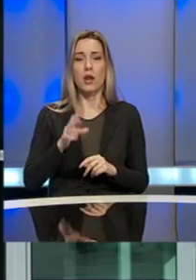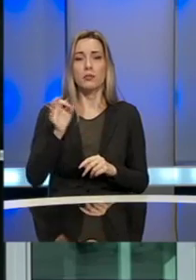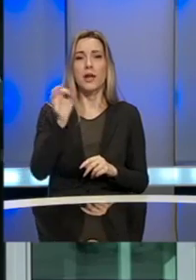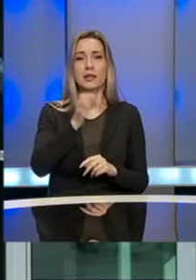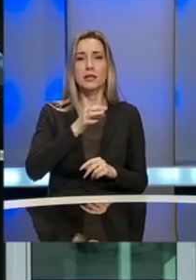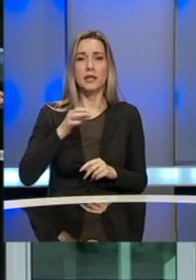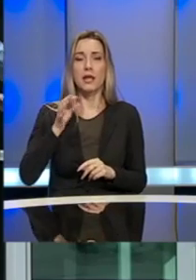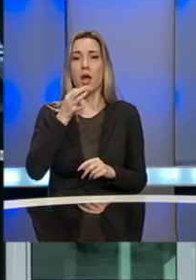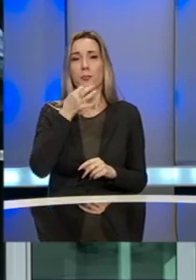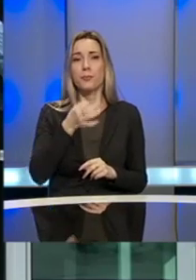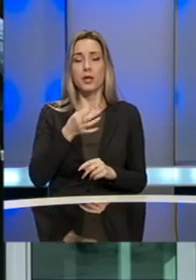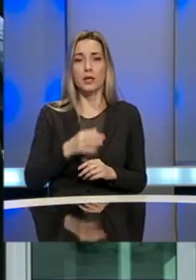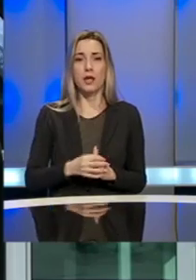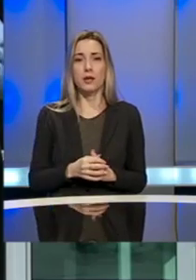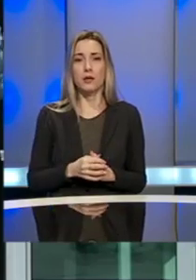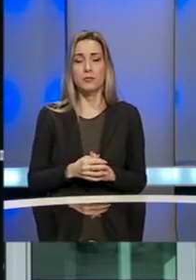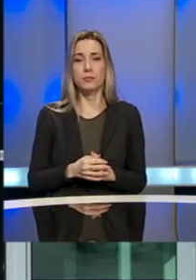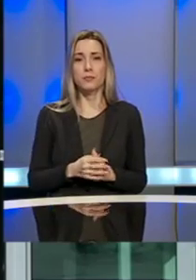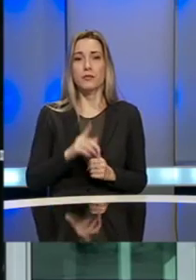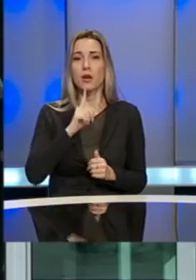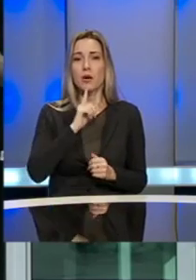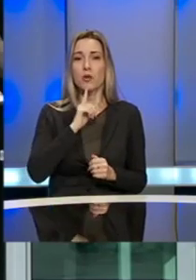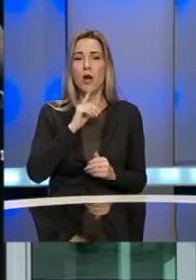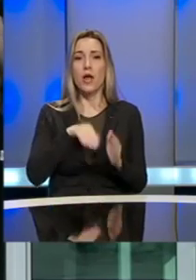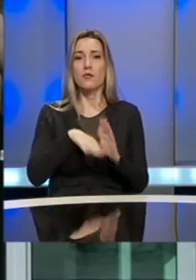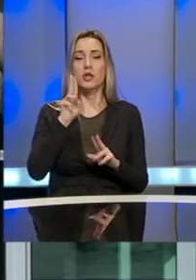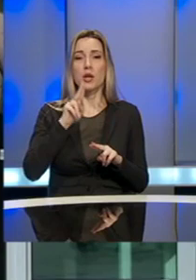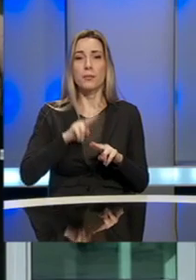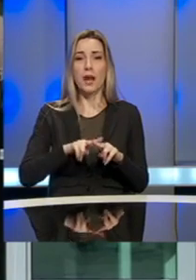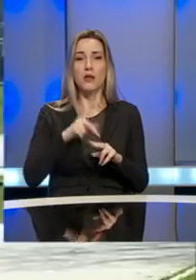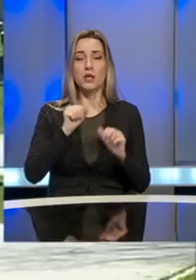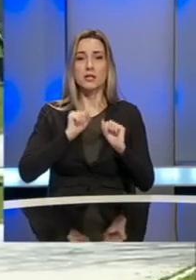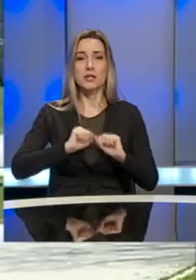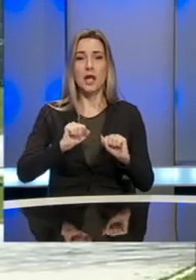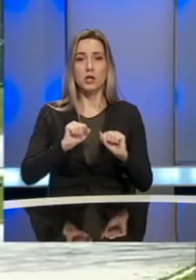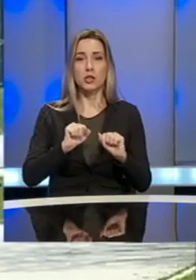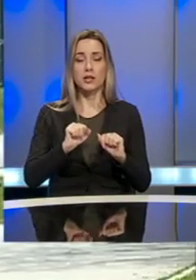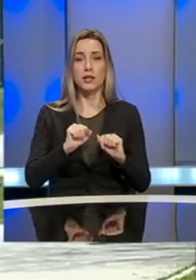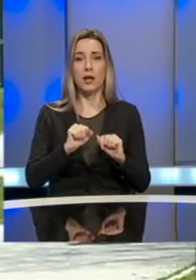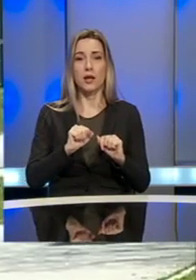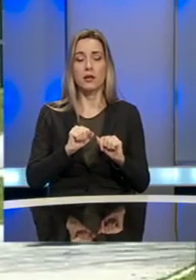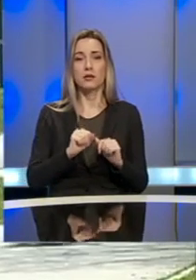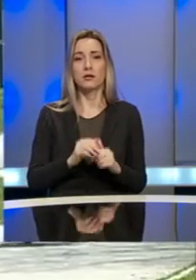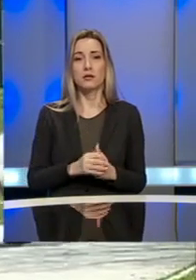i pitanje je koje je veće pravo, dakle, da se zaštite